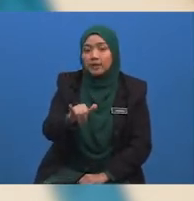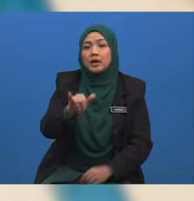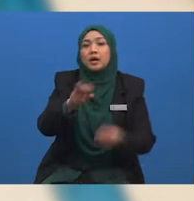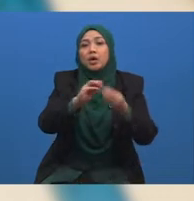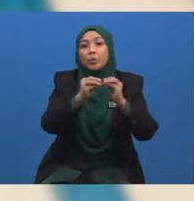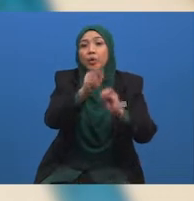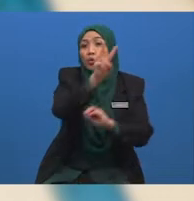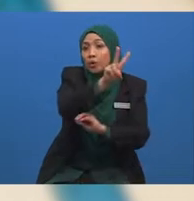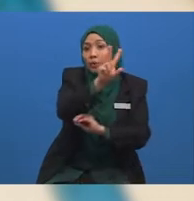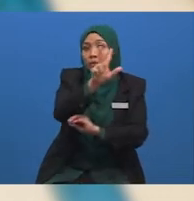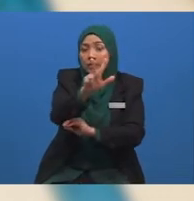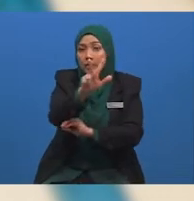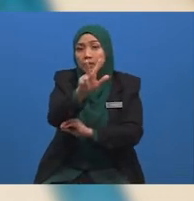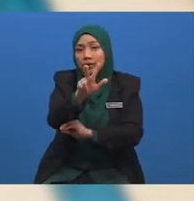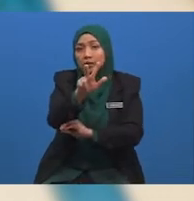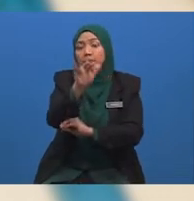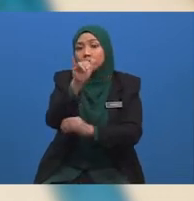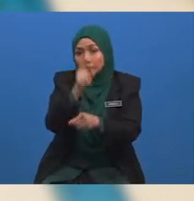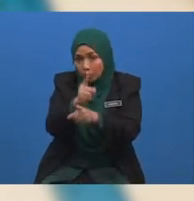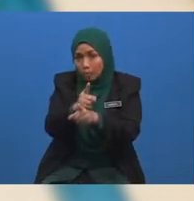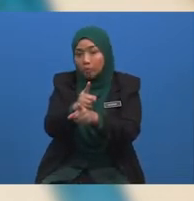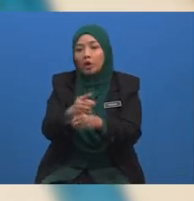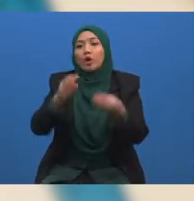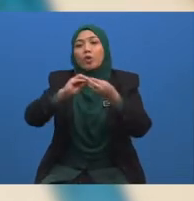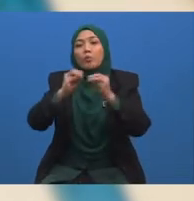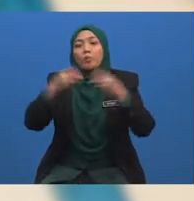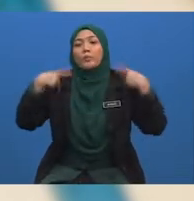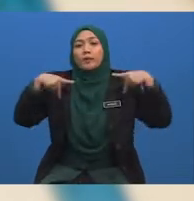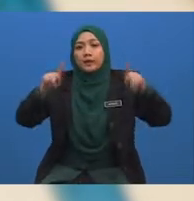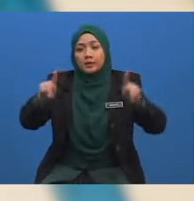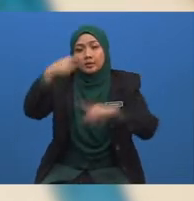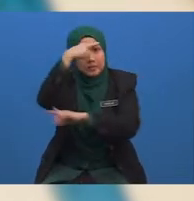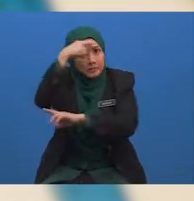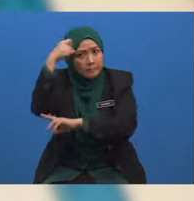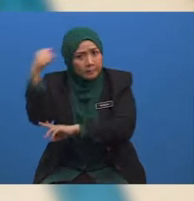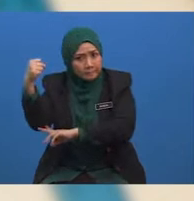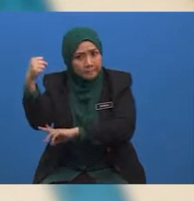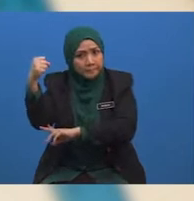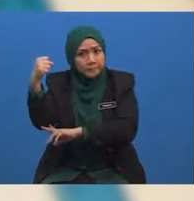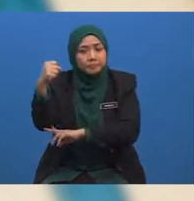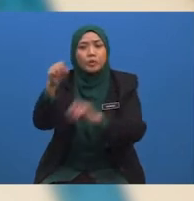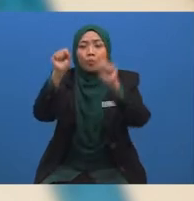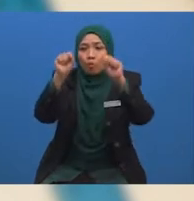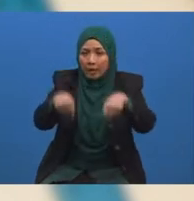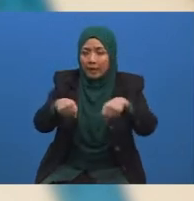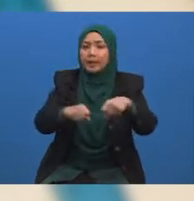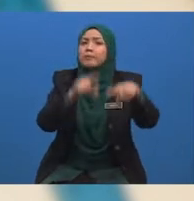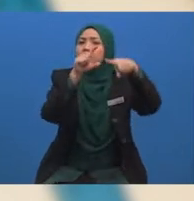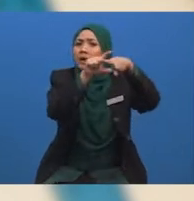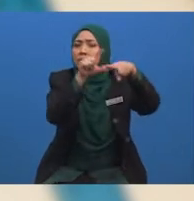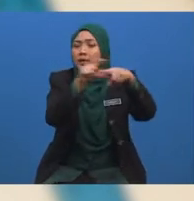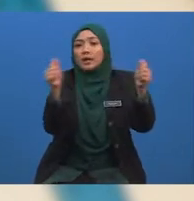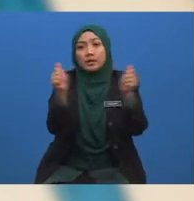23 ialah nombor perdana. Ini kerana ia hanya boleh